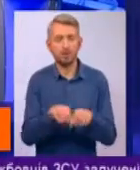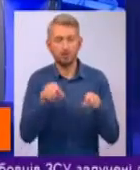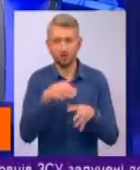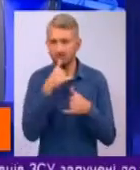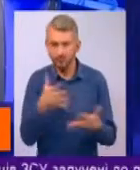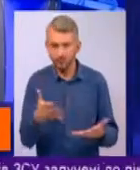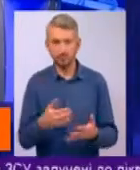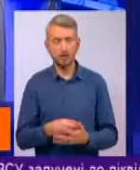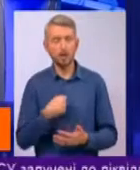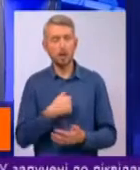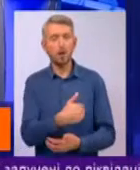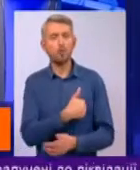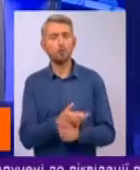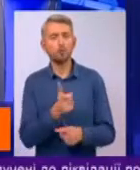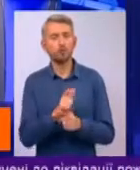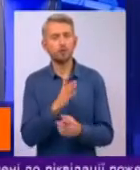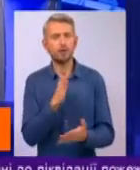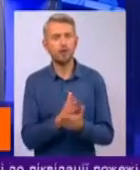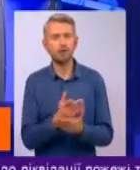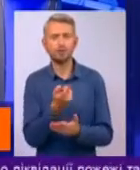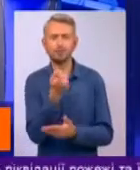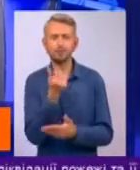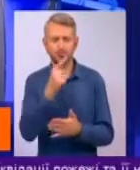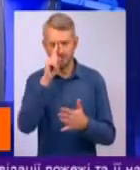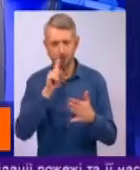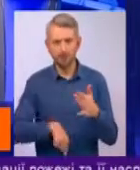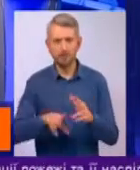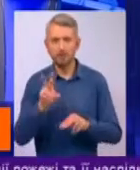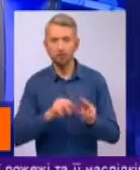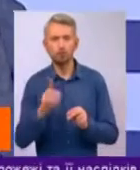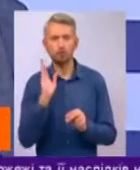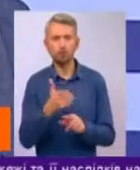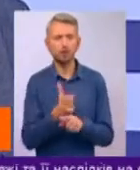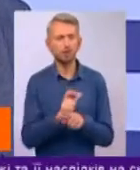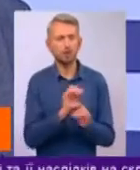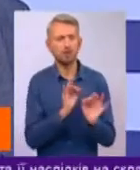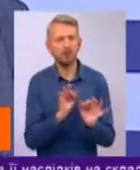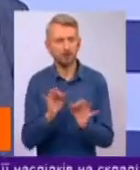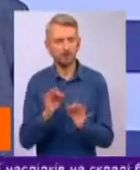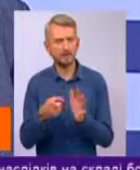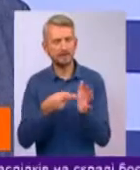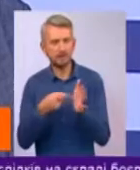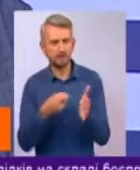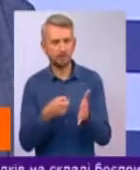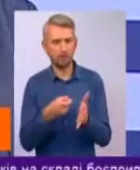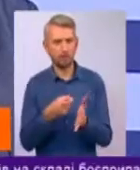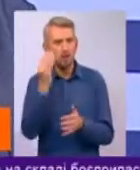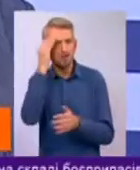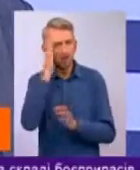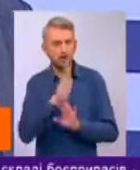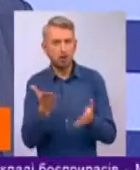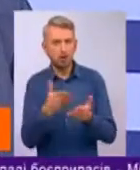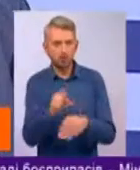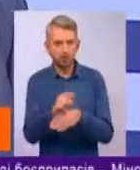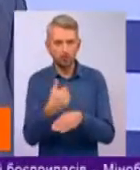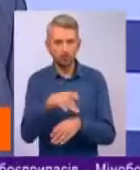Я хотів би дуже мати хоч якусь надію, що буде дуже виважене слідство, не заангажоване, якому вже нібито як задачу